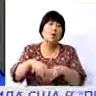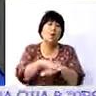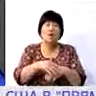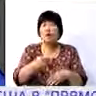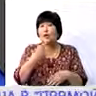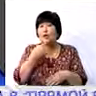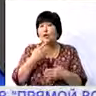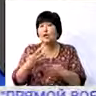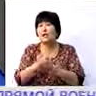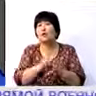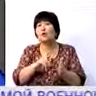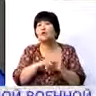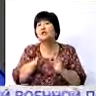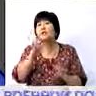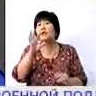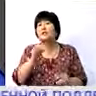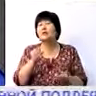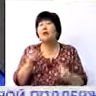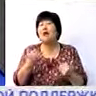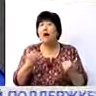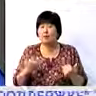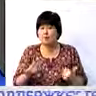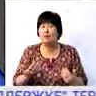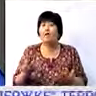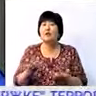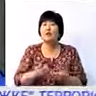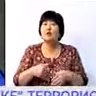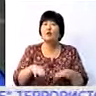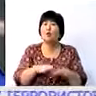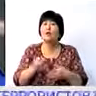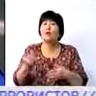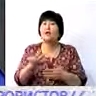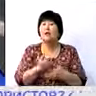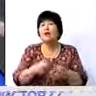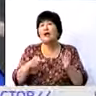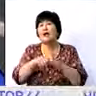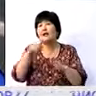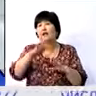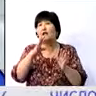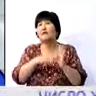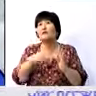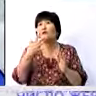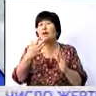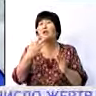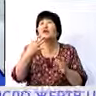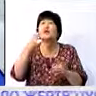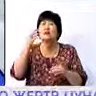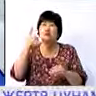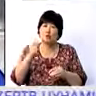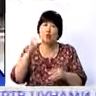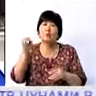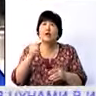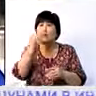С трудом собиралось только 75% средств. На сегодня мы достигли уровня сбора оплаты за электроэнергию 95-100%. Это